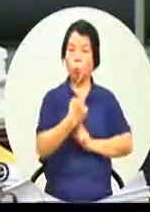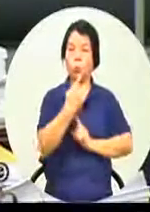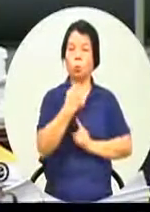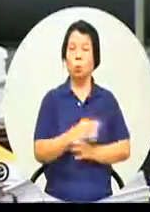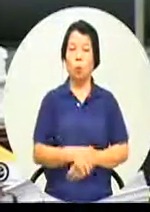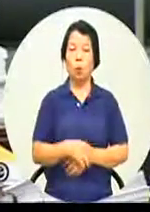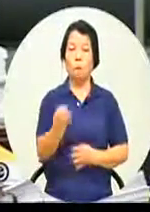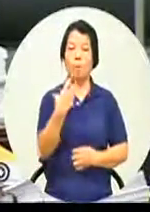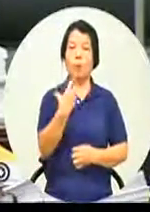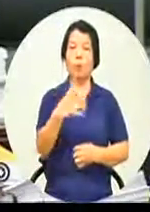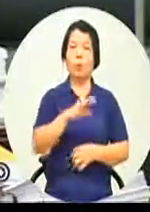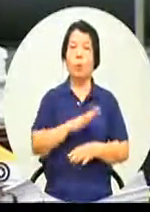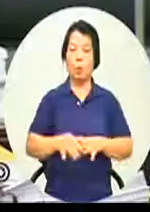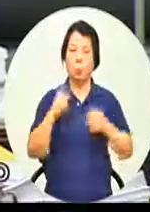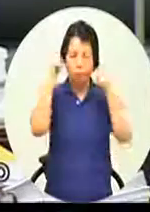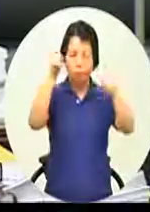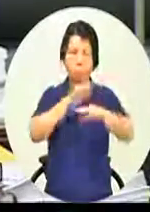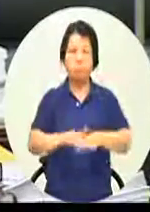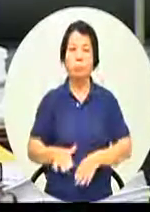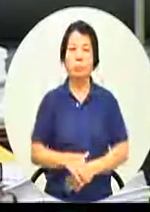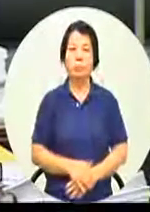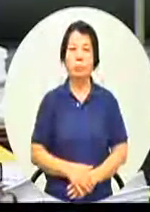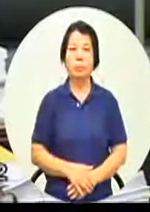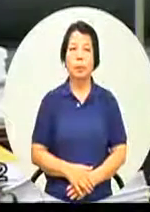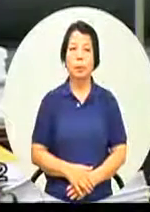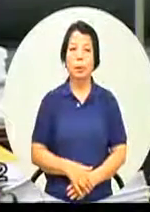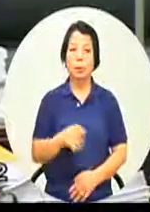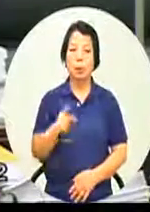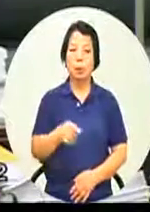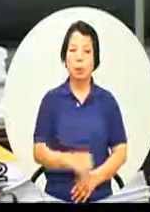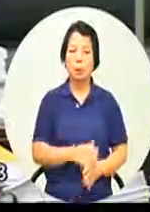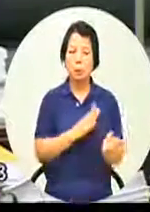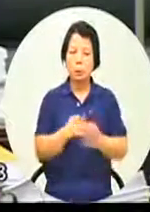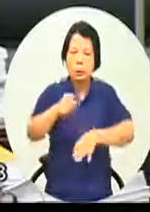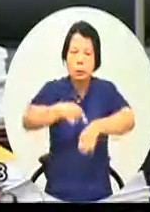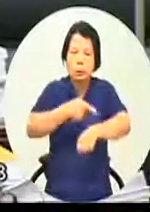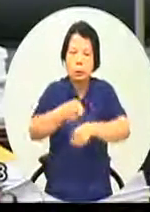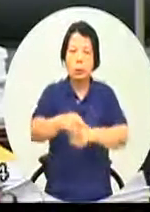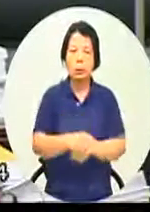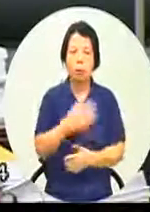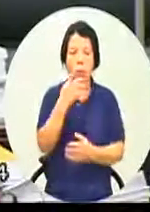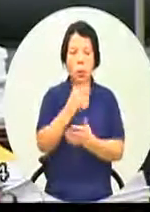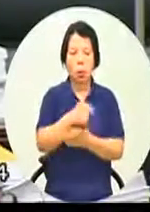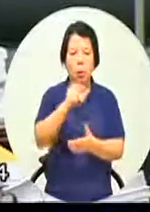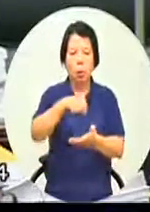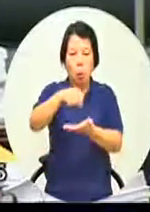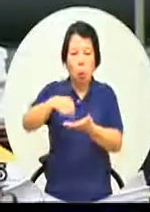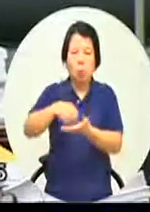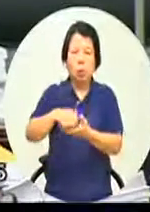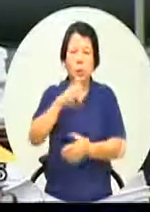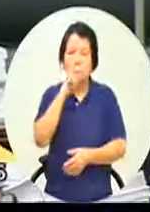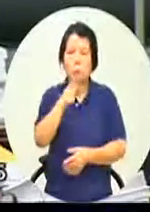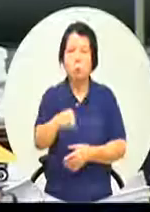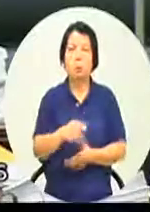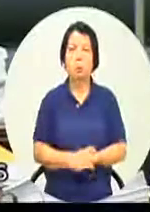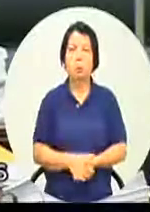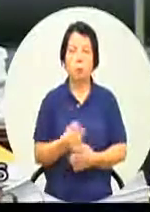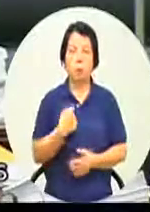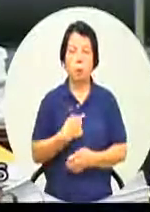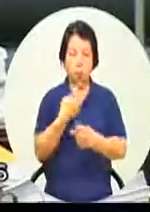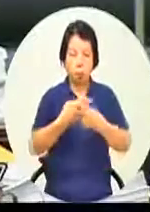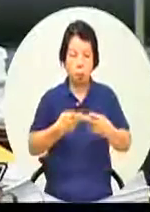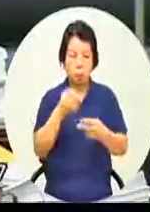也一定会出于这种不是理性的留言啊。但是呢，我都觉得只要我们客观的